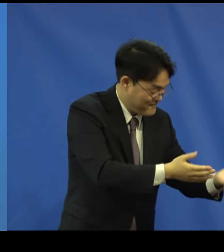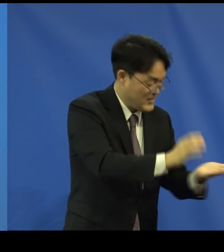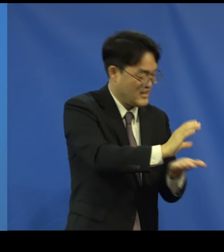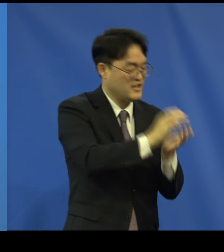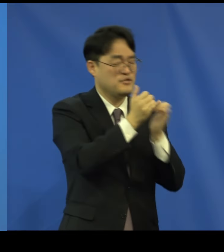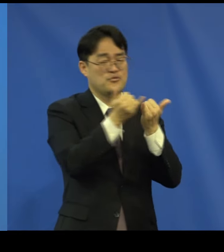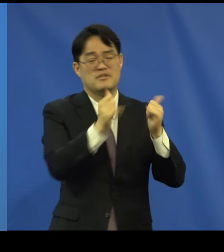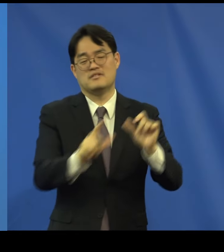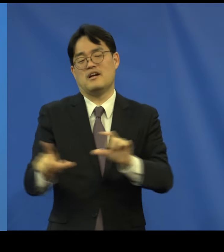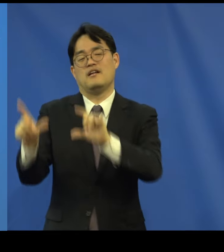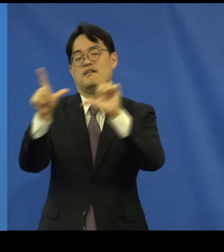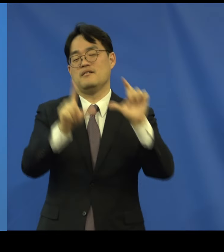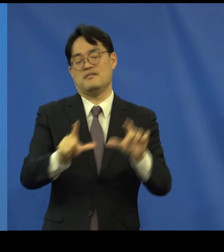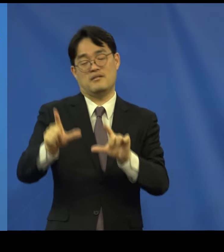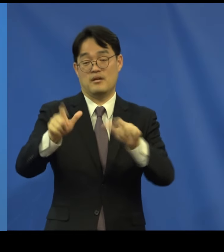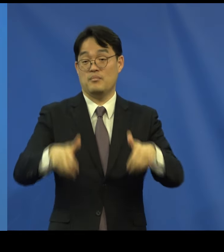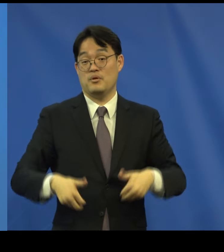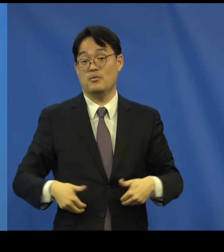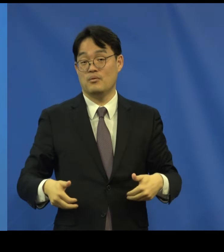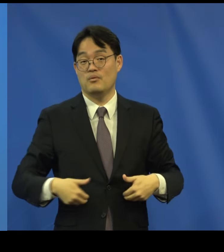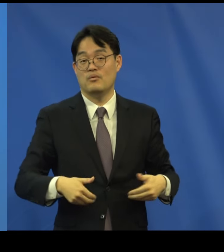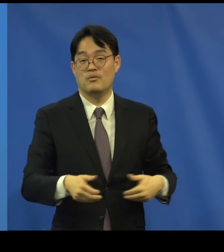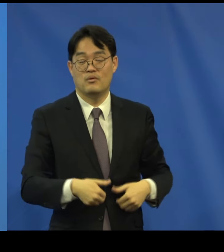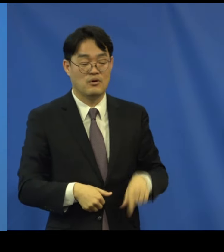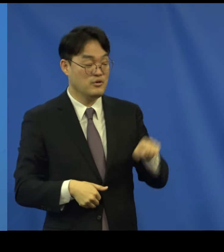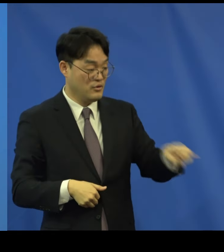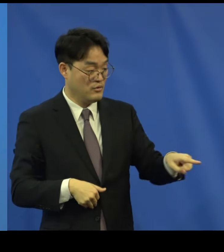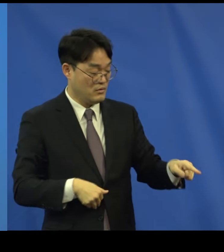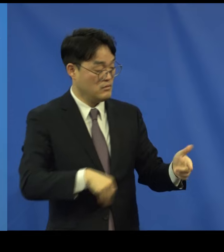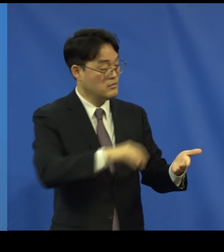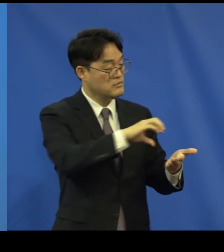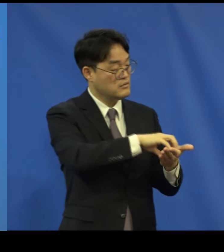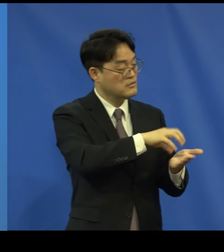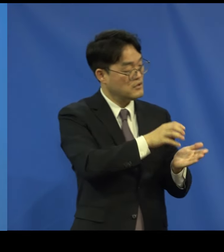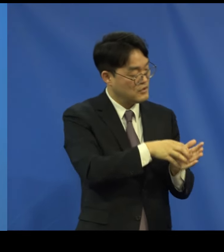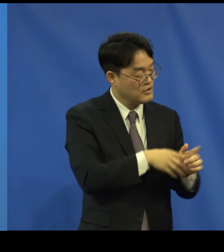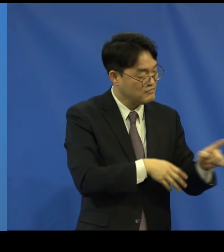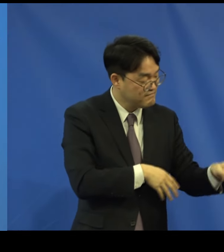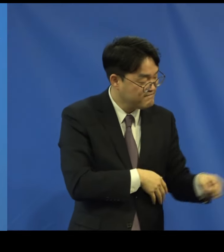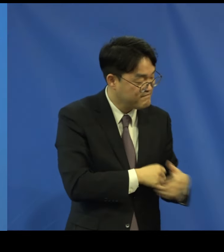이유가 하나도 없어요. 적당하게 눈치 보면서 자기 좋은 대로 살면 되는 거잖아요.